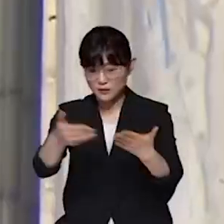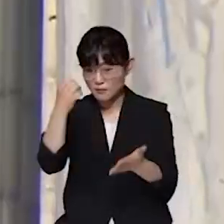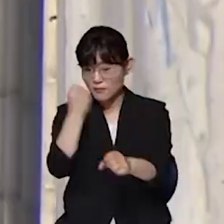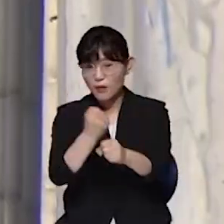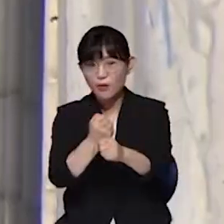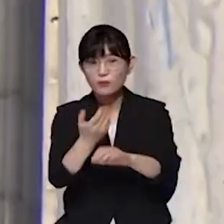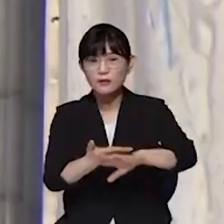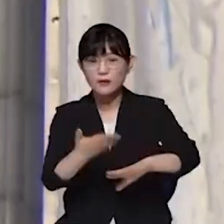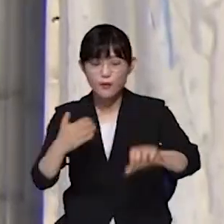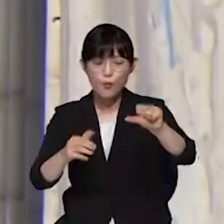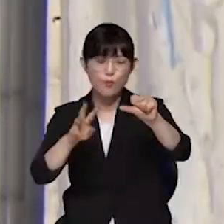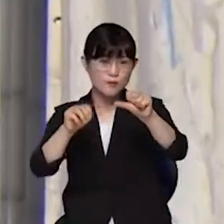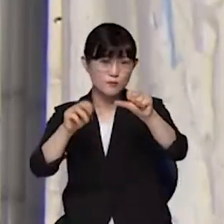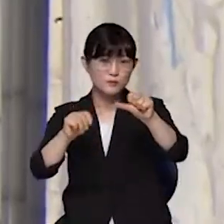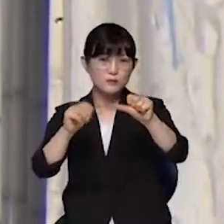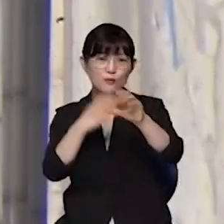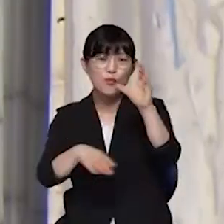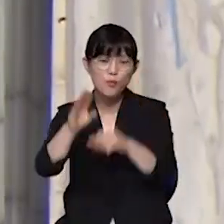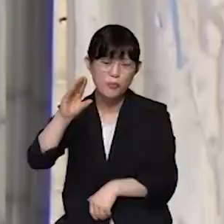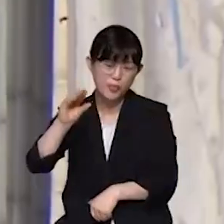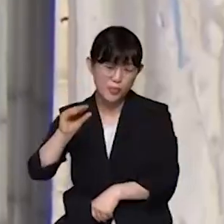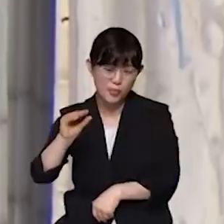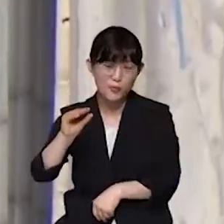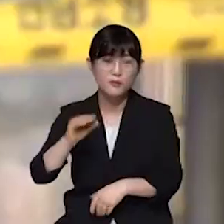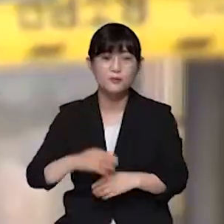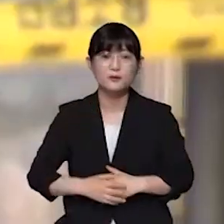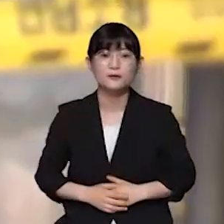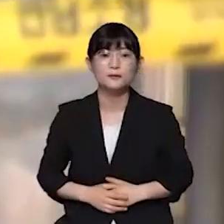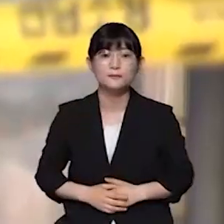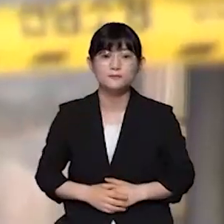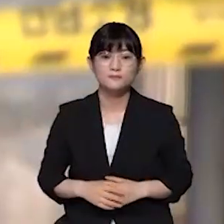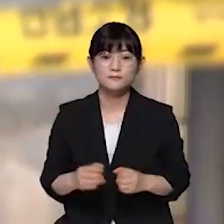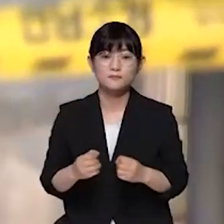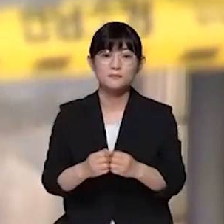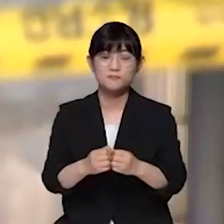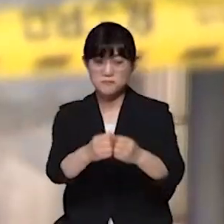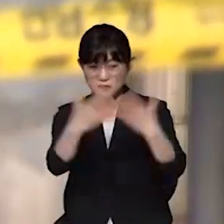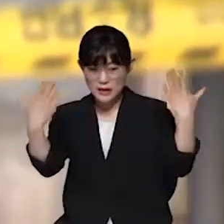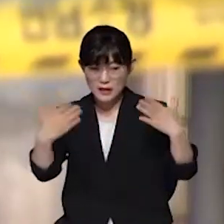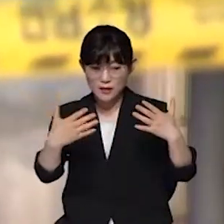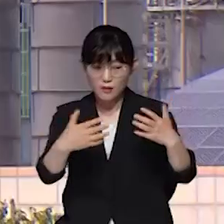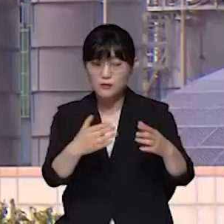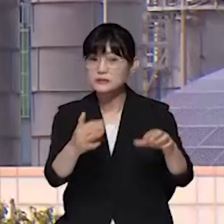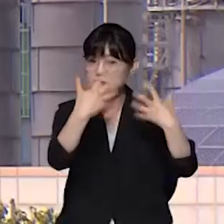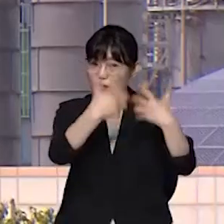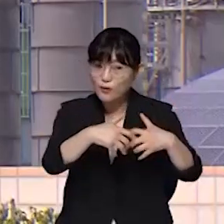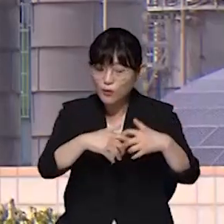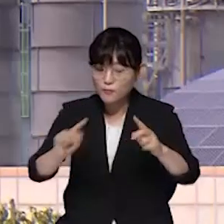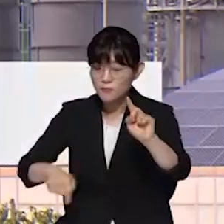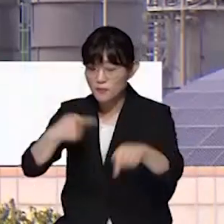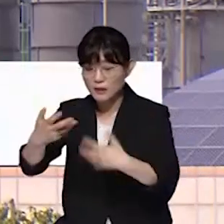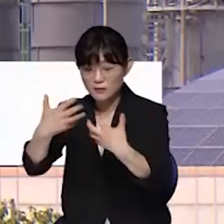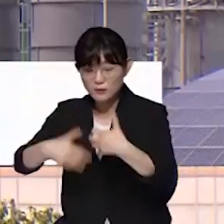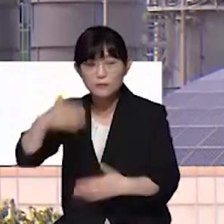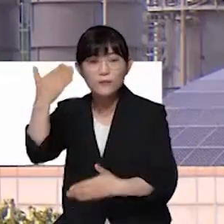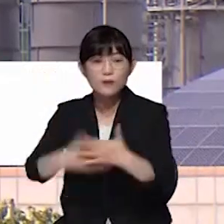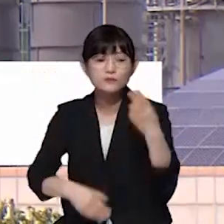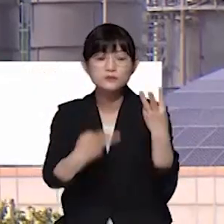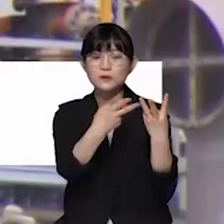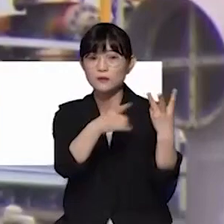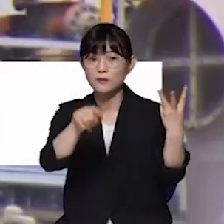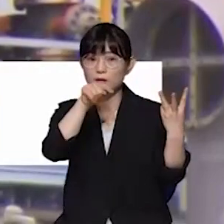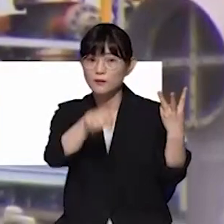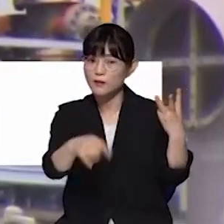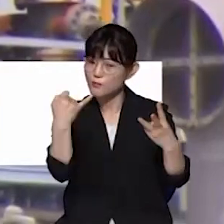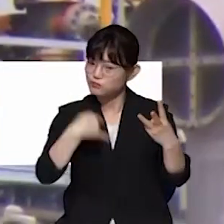5mm 이상 얇았던 것으로 알려졌습니다. 사고 기종과 교체 기종을 제외하고 나머지 열교환기 세대에 불량